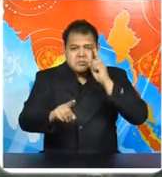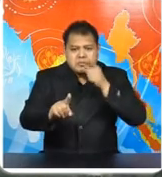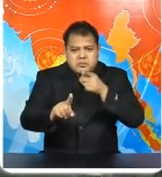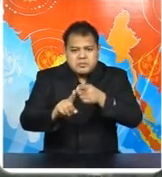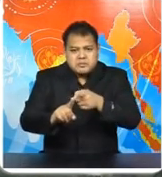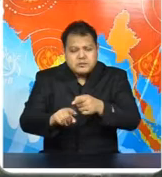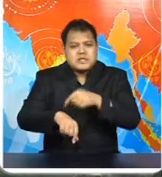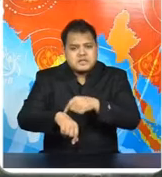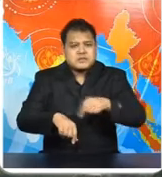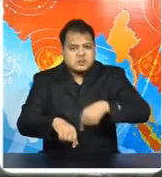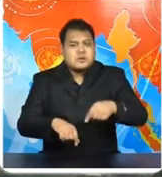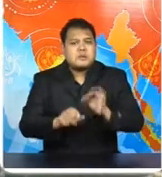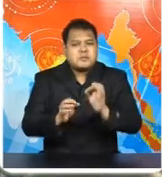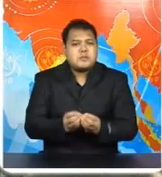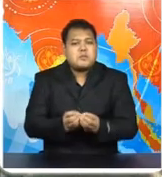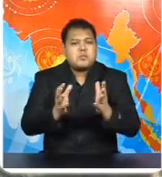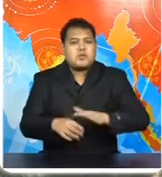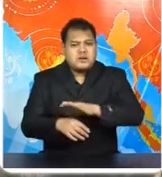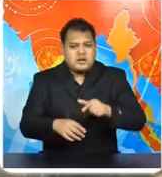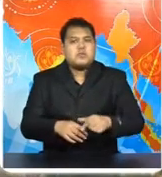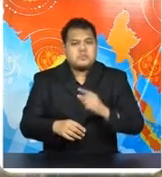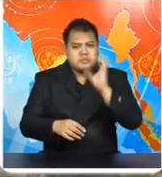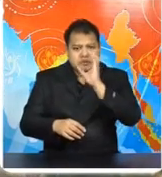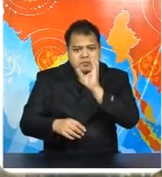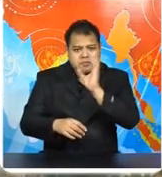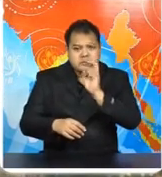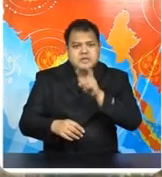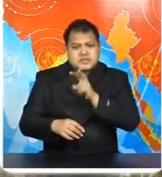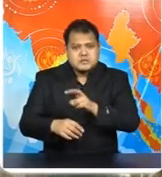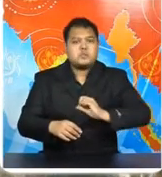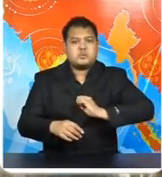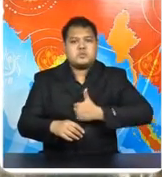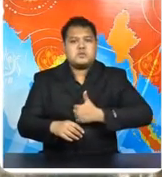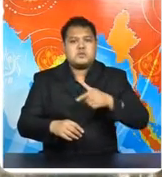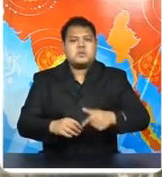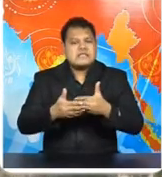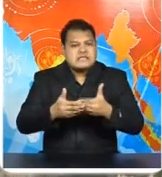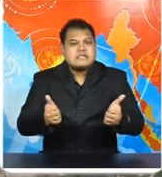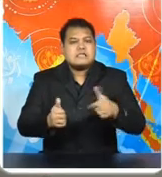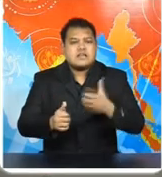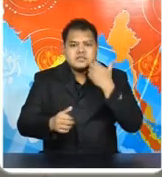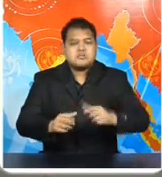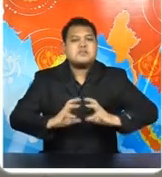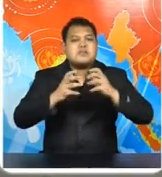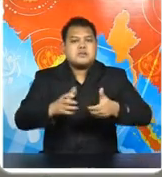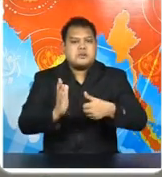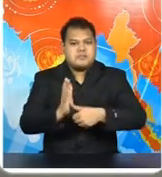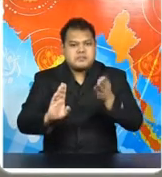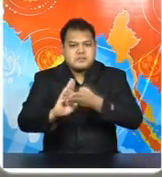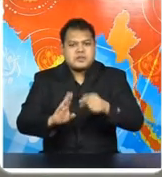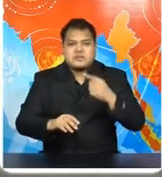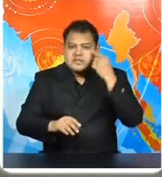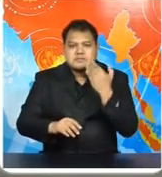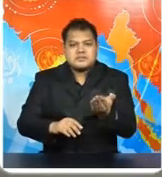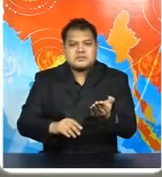။အစိုးရအနေနဲ့လက်ရှိပြုပြင်ပြောင်းလဲမှုနဲ့ဖွံ့ဖြိုးတိုးတက်မှုတွေအပေါ်အယုံစိုက်နေတဲ့အချိန်မှာငွေကြေးဖောင်းပွားမှုအပေါ်ကိုလည်းမျက်